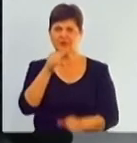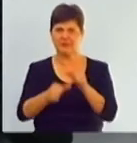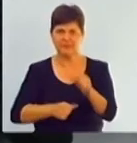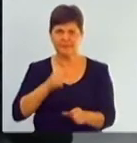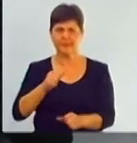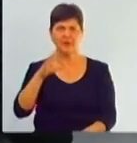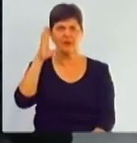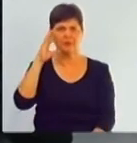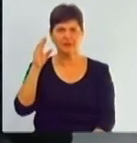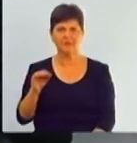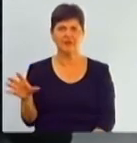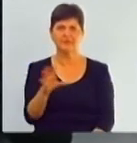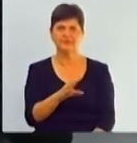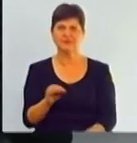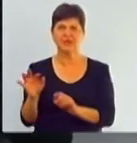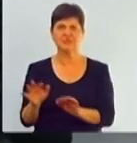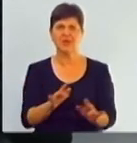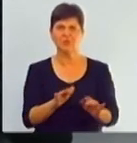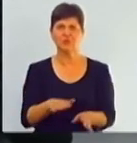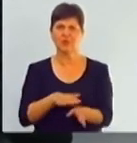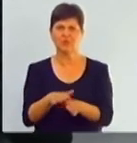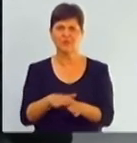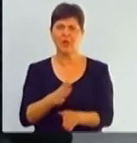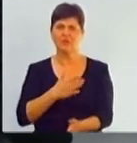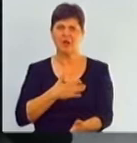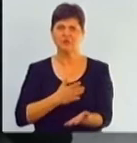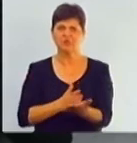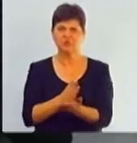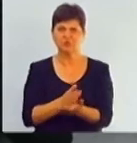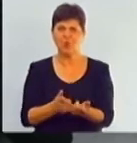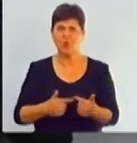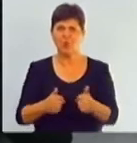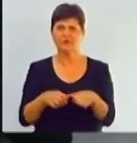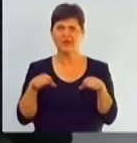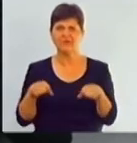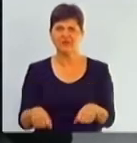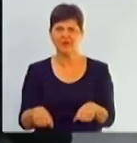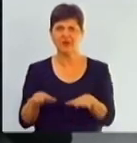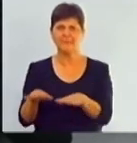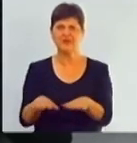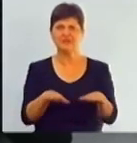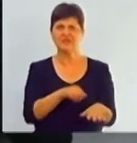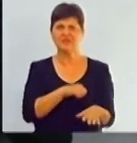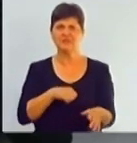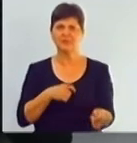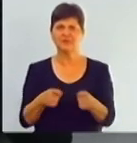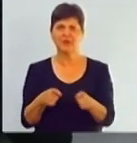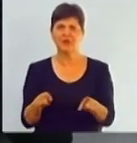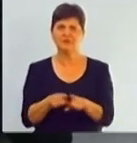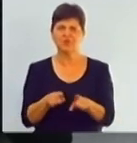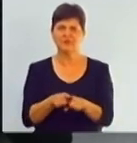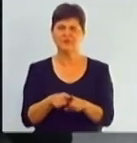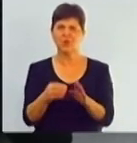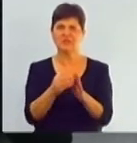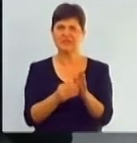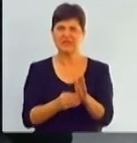всі заходи, які проводяться і нашою службою, і органами влади, і місцевого самоврядування, все рівно статистика говорить про